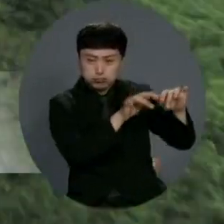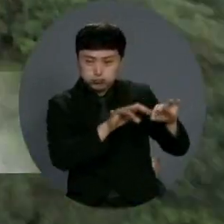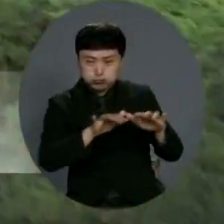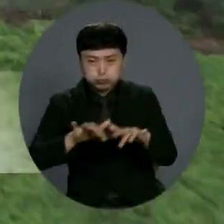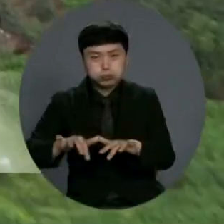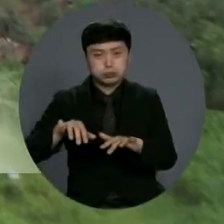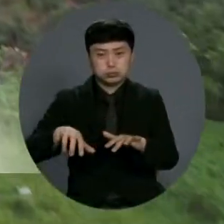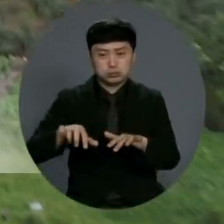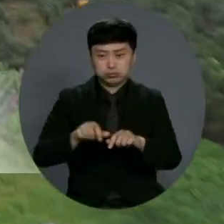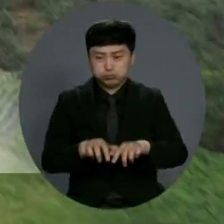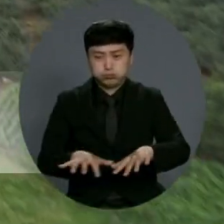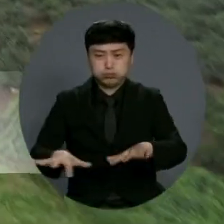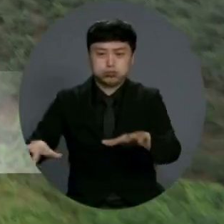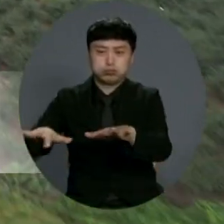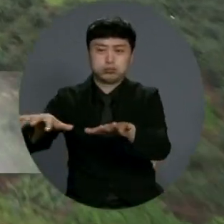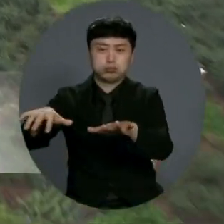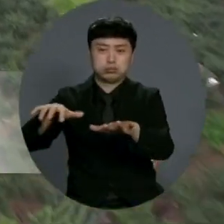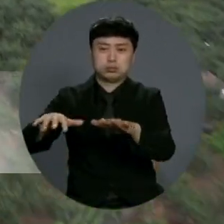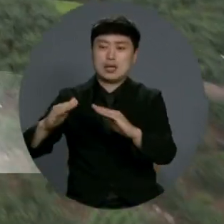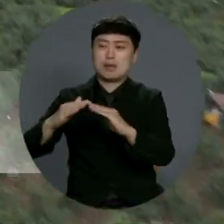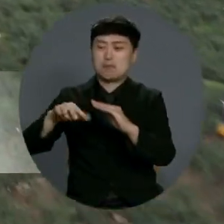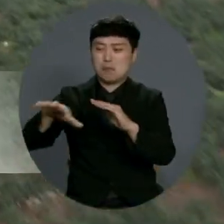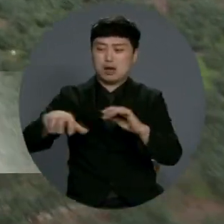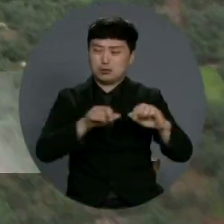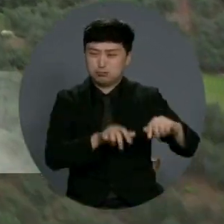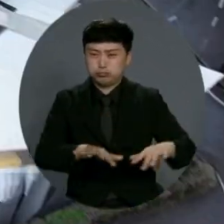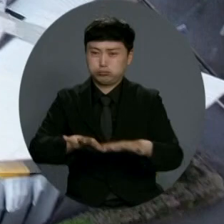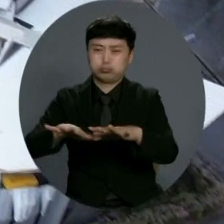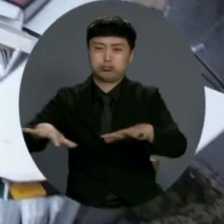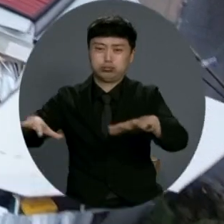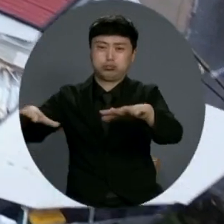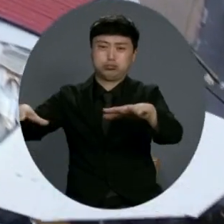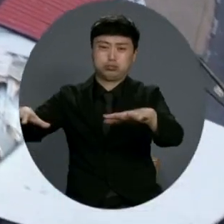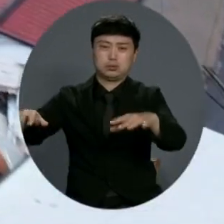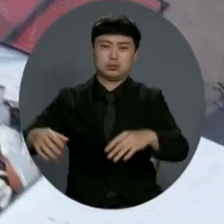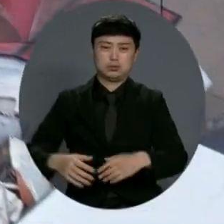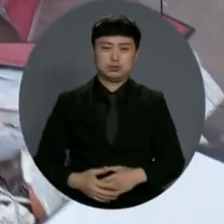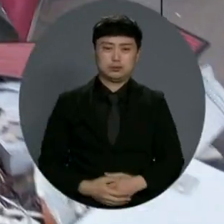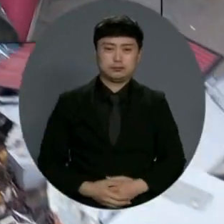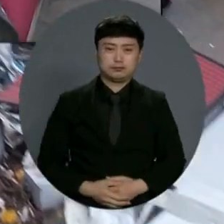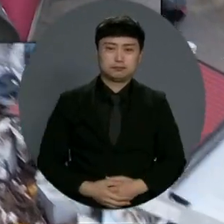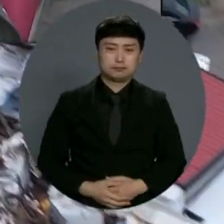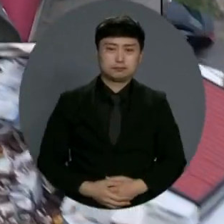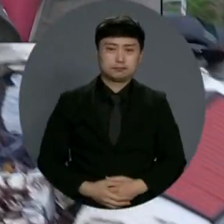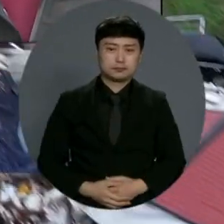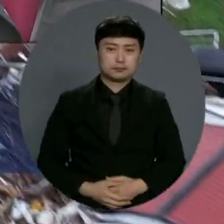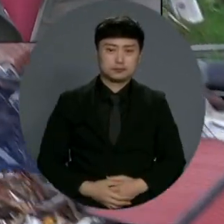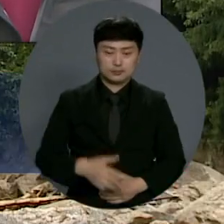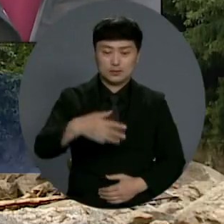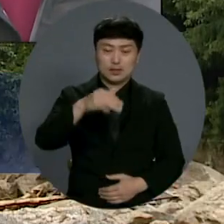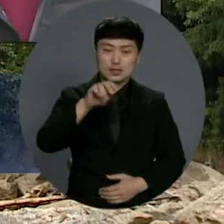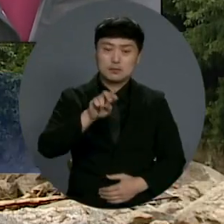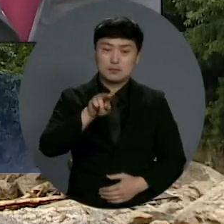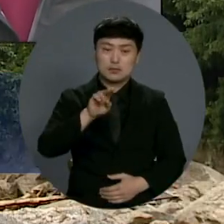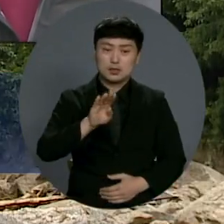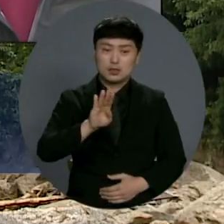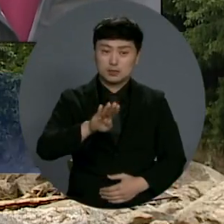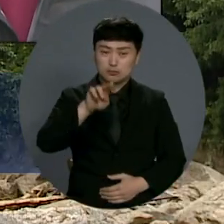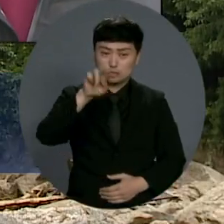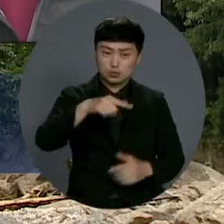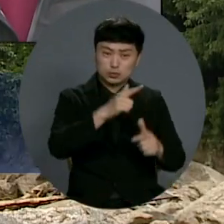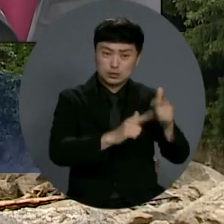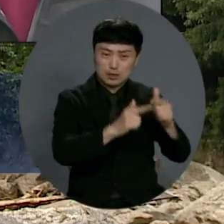도착한 지점은 토사량이 마을을 뒤덮을 정도로 크게 불어나 있었습니다. 이 침엽수들이 산사태는 취약하고 특히